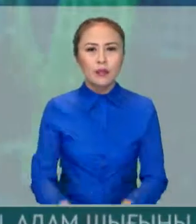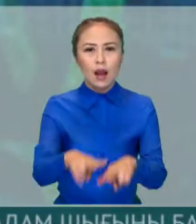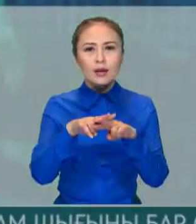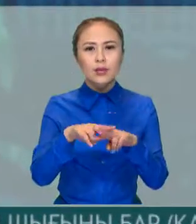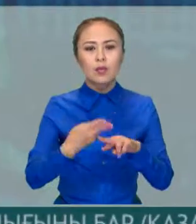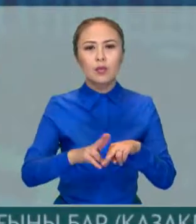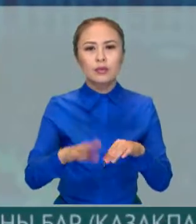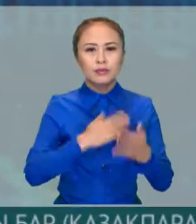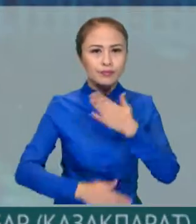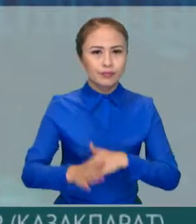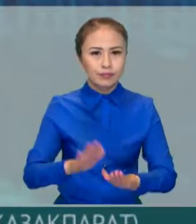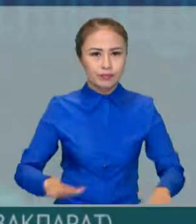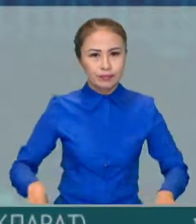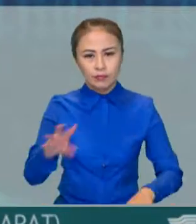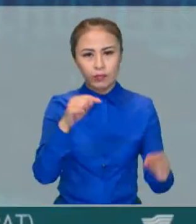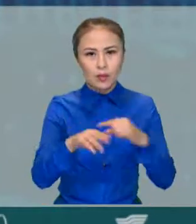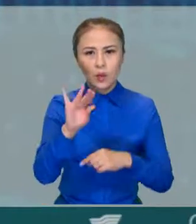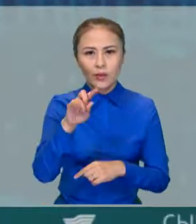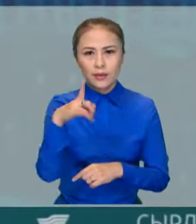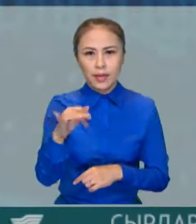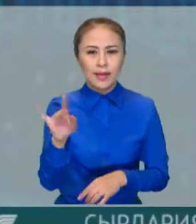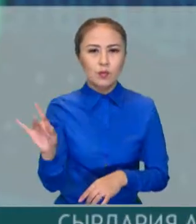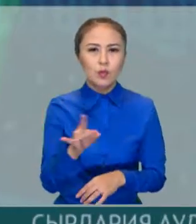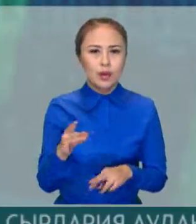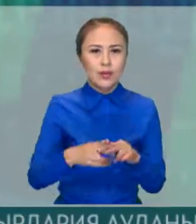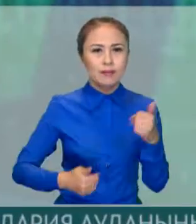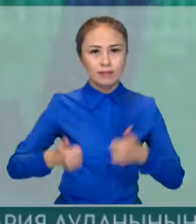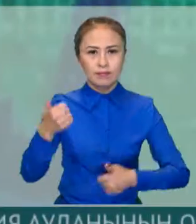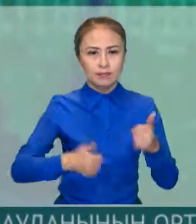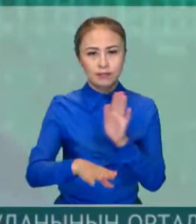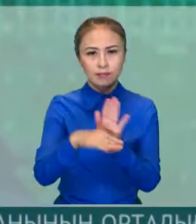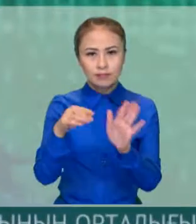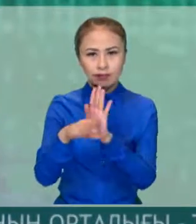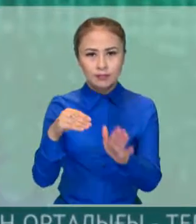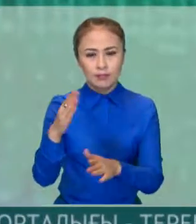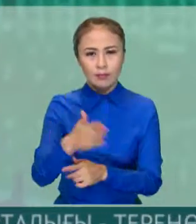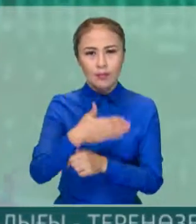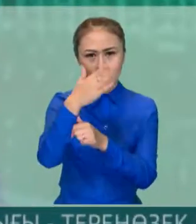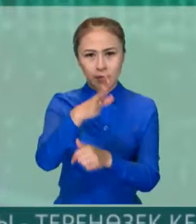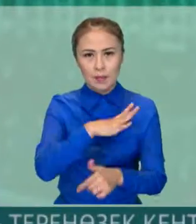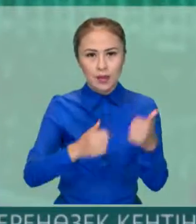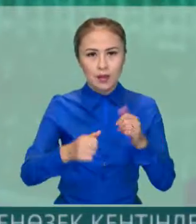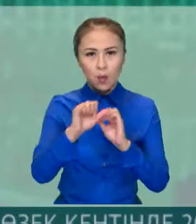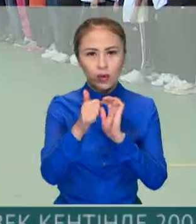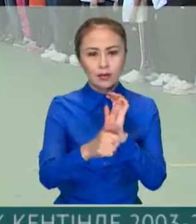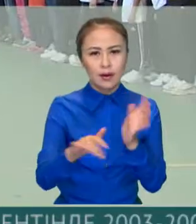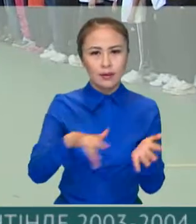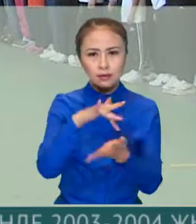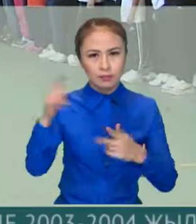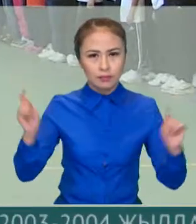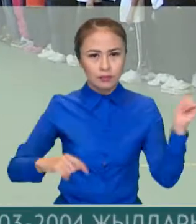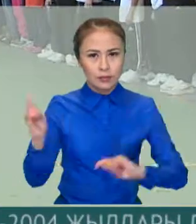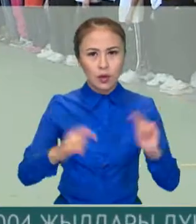Астанада мүмкіндігі шектеулі балалар арасында Жылзай республикалық спартакиадасы жалауын желбіретті. Байрақты бәсекеге 16